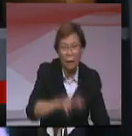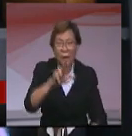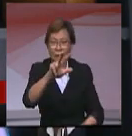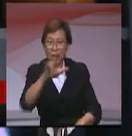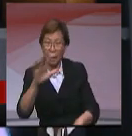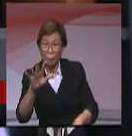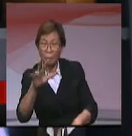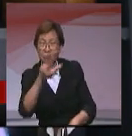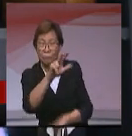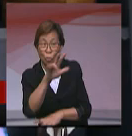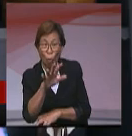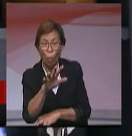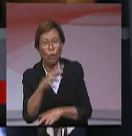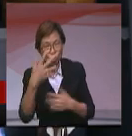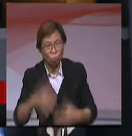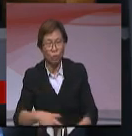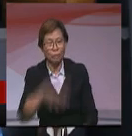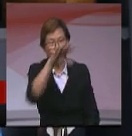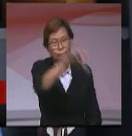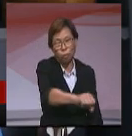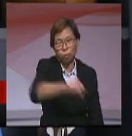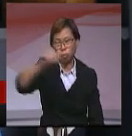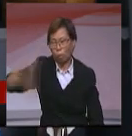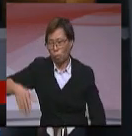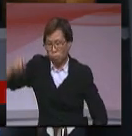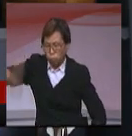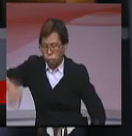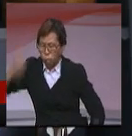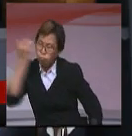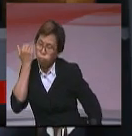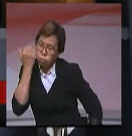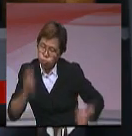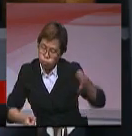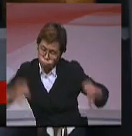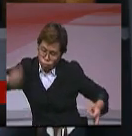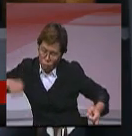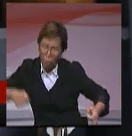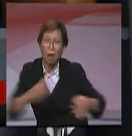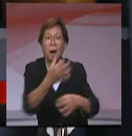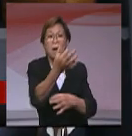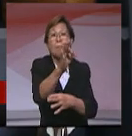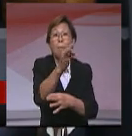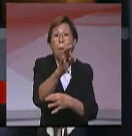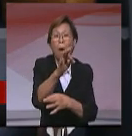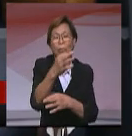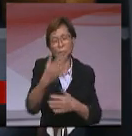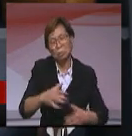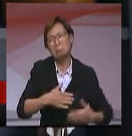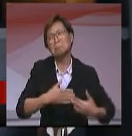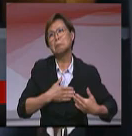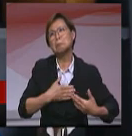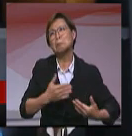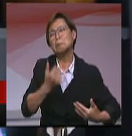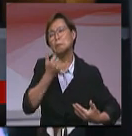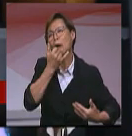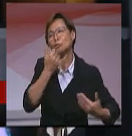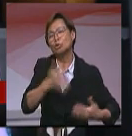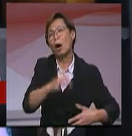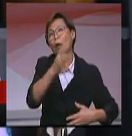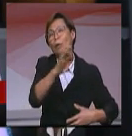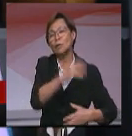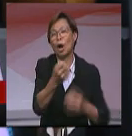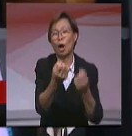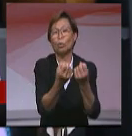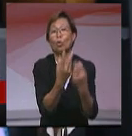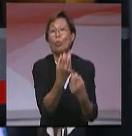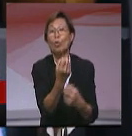35 telah dibawa ke mahkamah, 19 individu telah mengaku salah dan 12